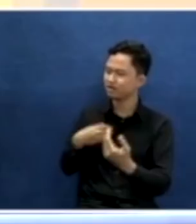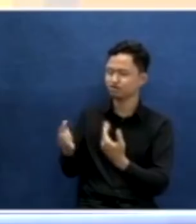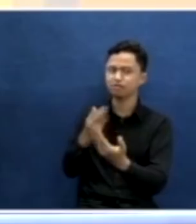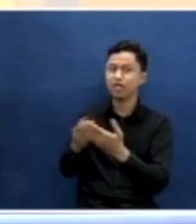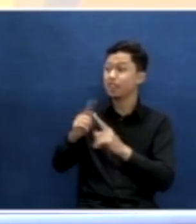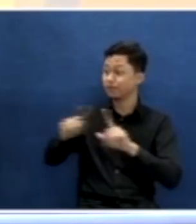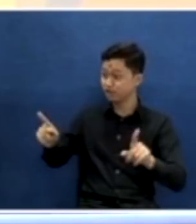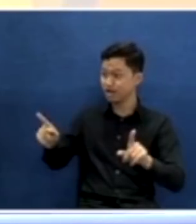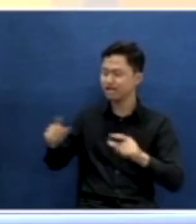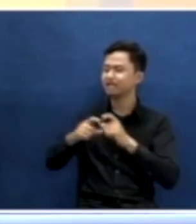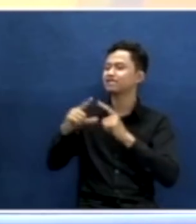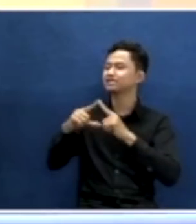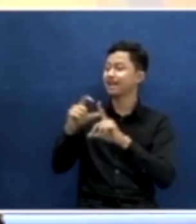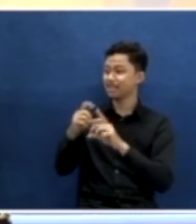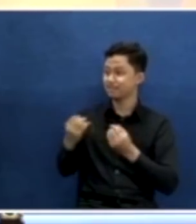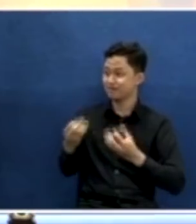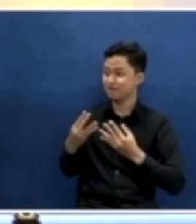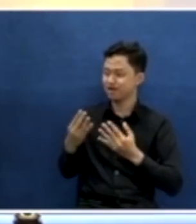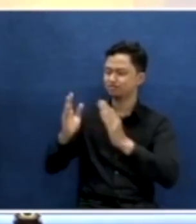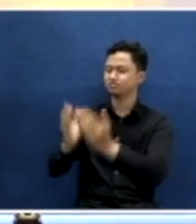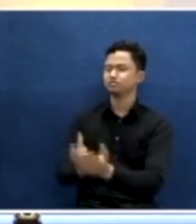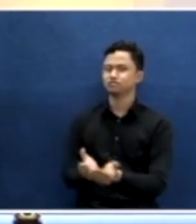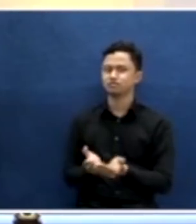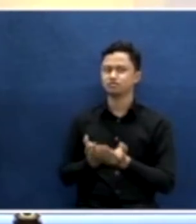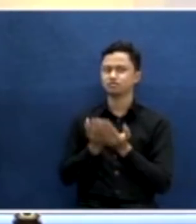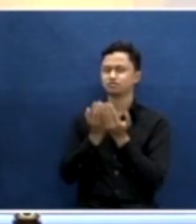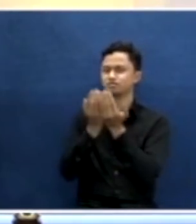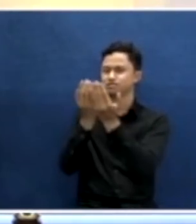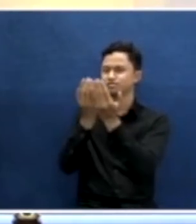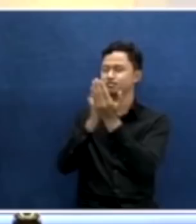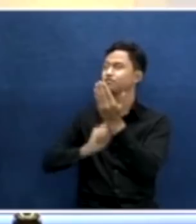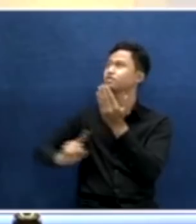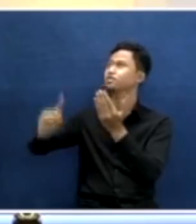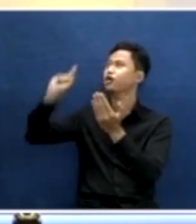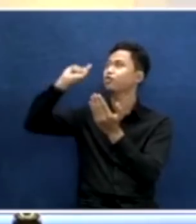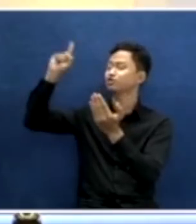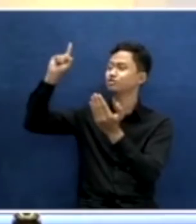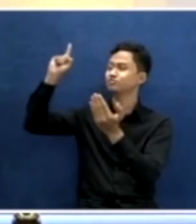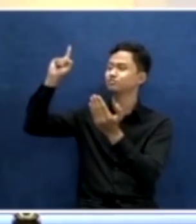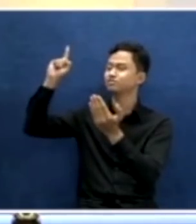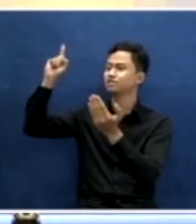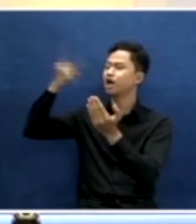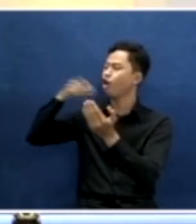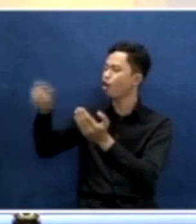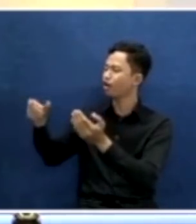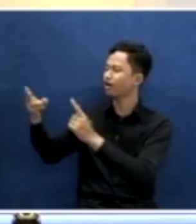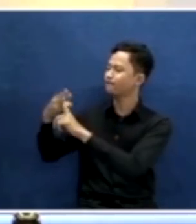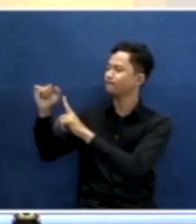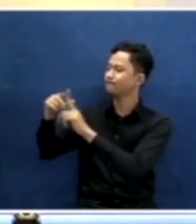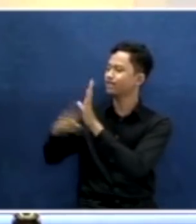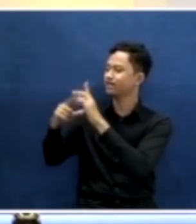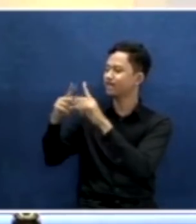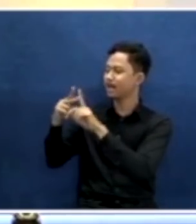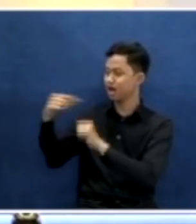sampai akhirnya saatnya biwako situ mengangkat tangan Ya Allah telah orang yang mendoakan memfitnah saya ini pengen